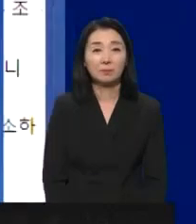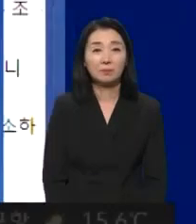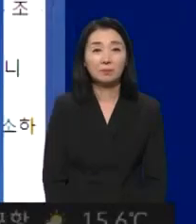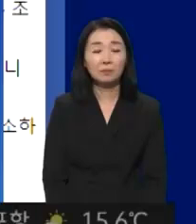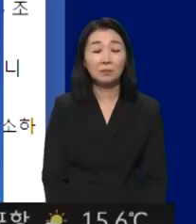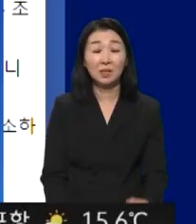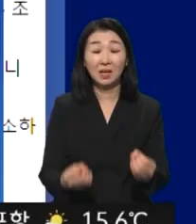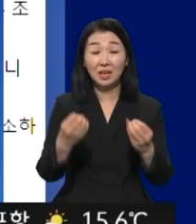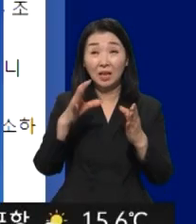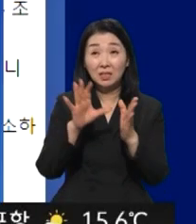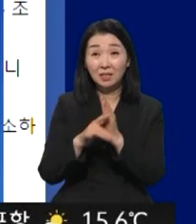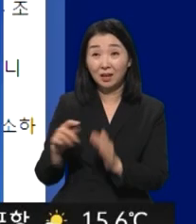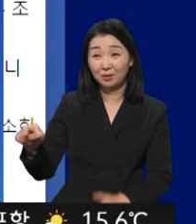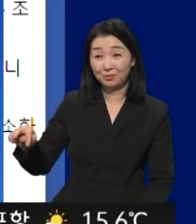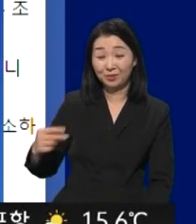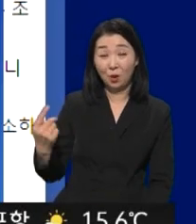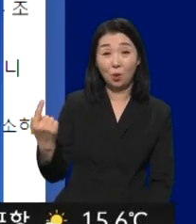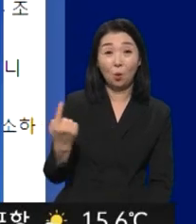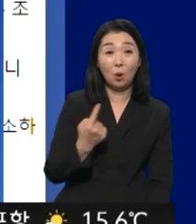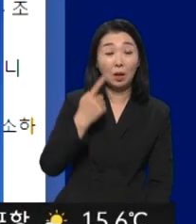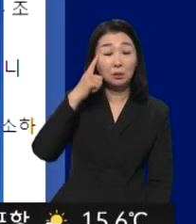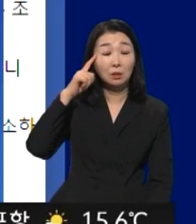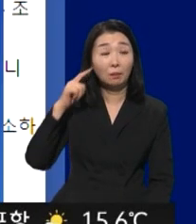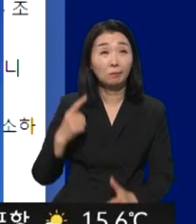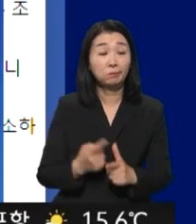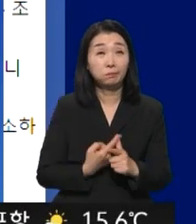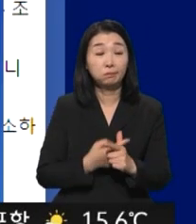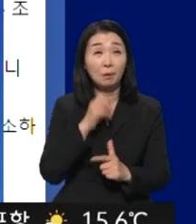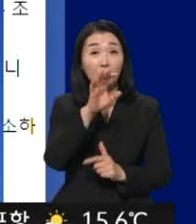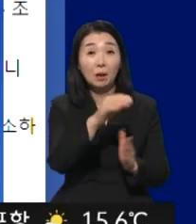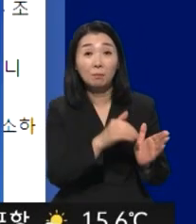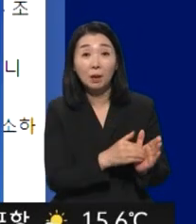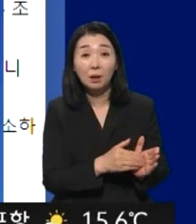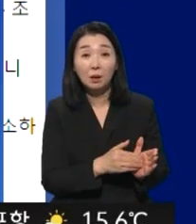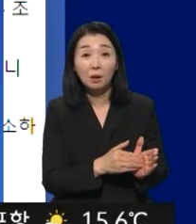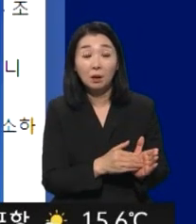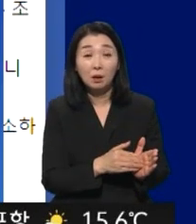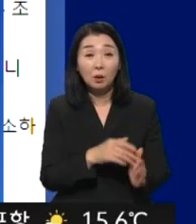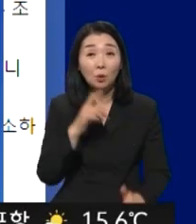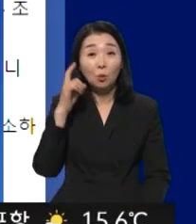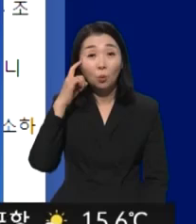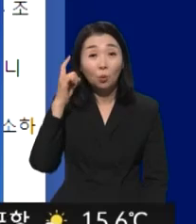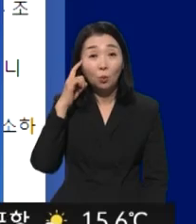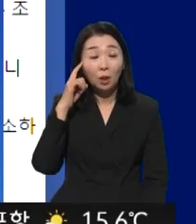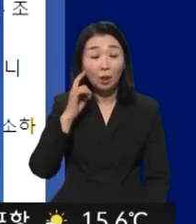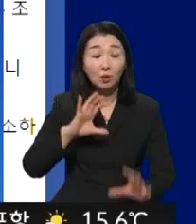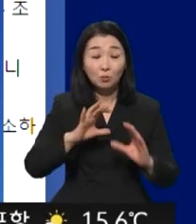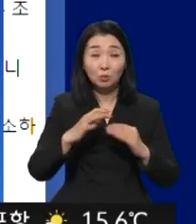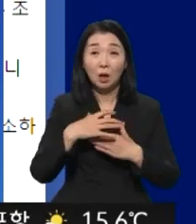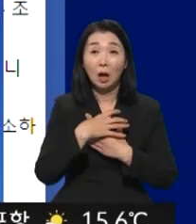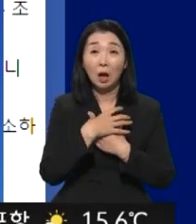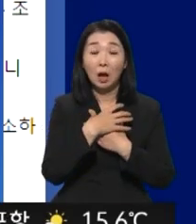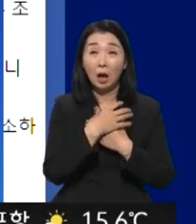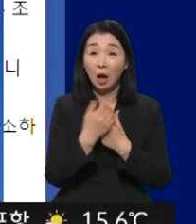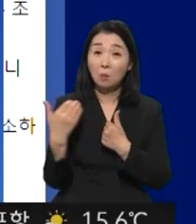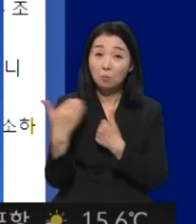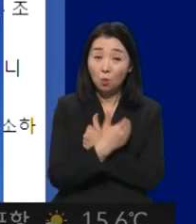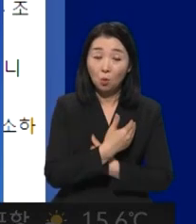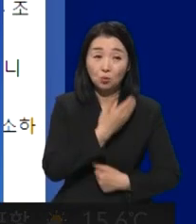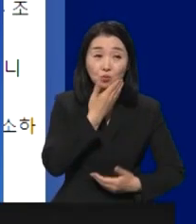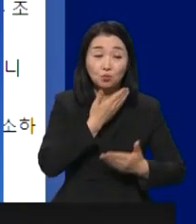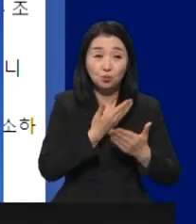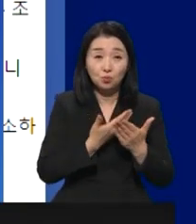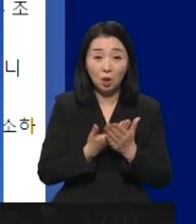행사장을 걸어 나오며 별 생각 없이 불쑥 내뱉은 이 말이 졸지에 국가안보의 핵심축,